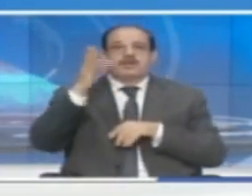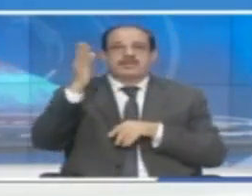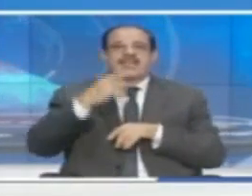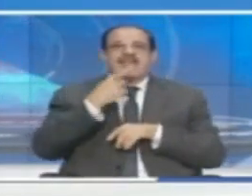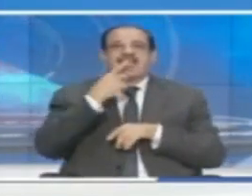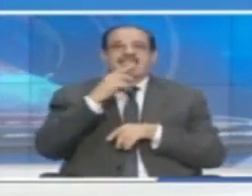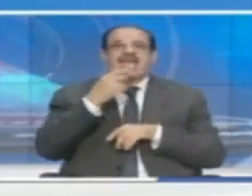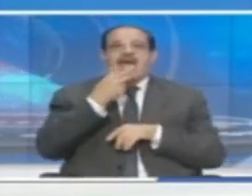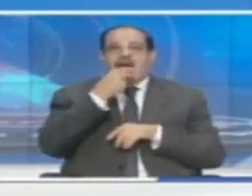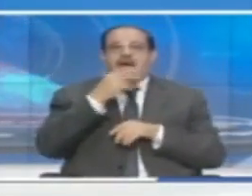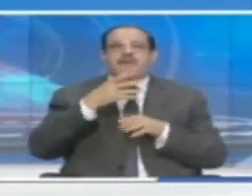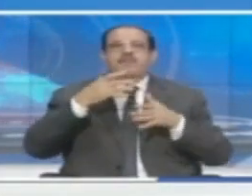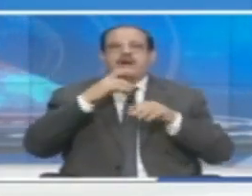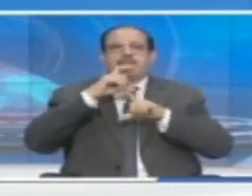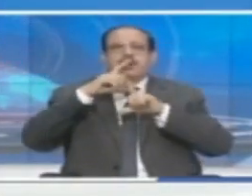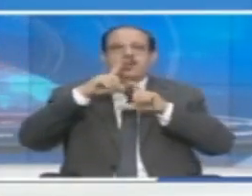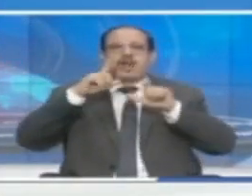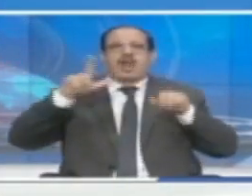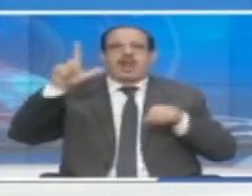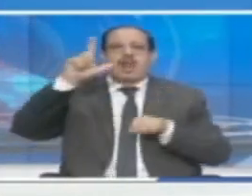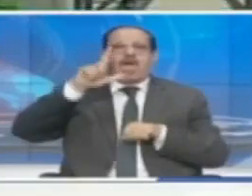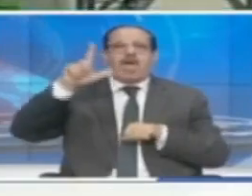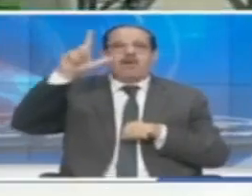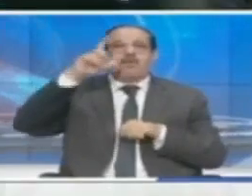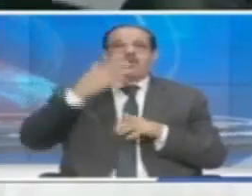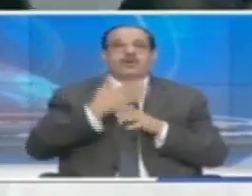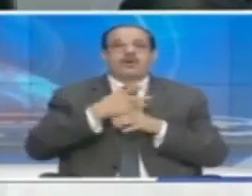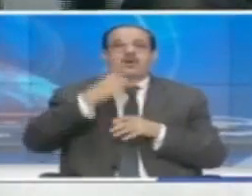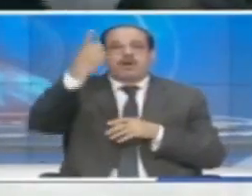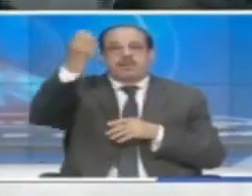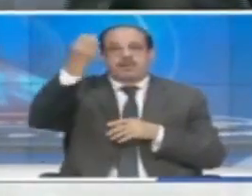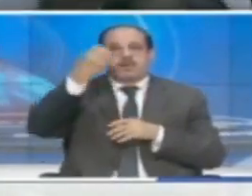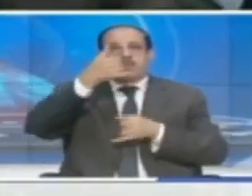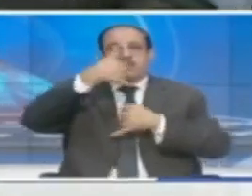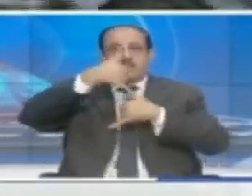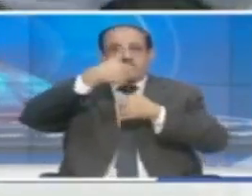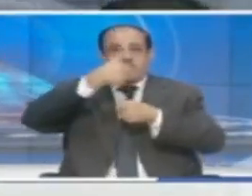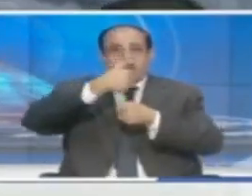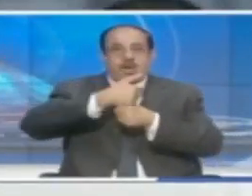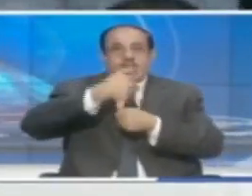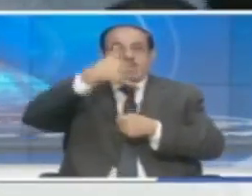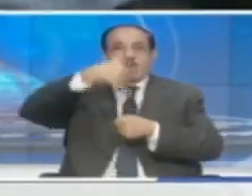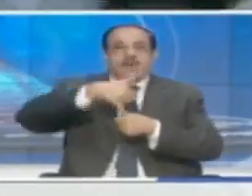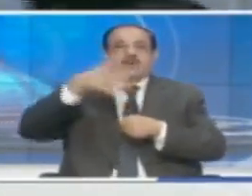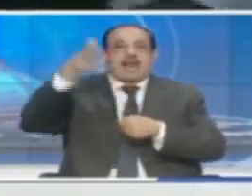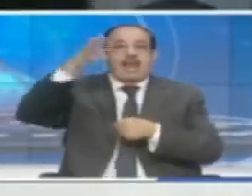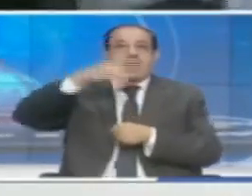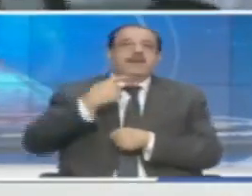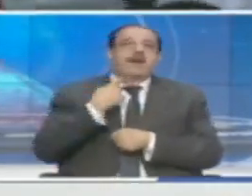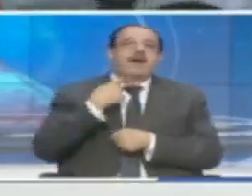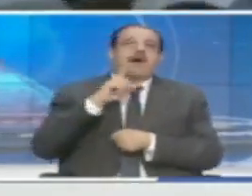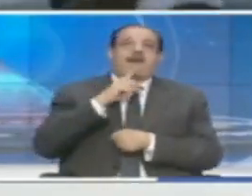الحجة، مهللين مكبرين بعد أن من الله عليهم بالوقوف على صعيد عرفات.